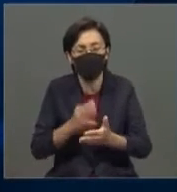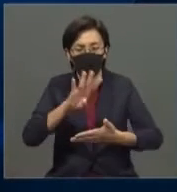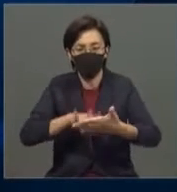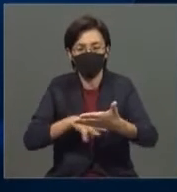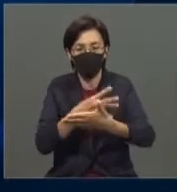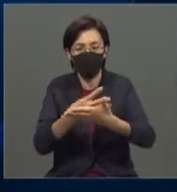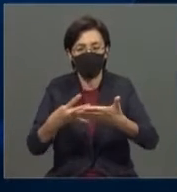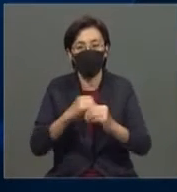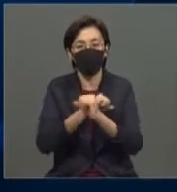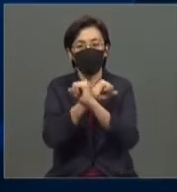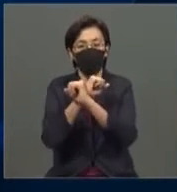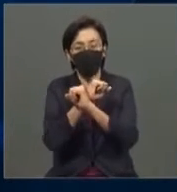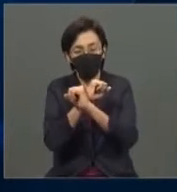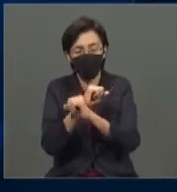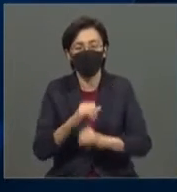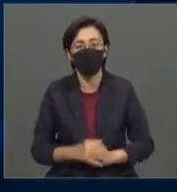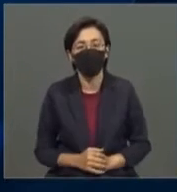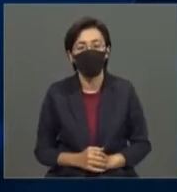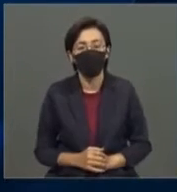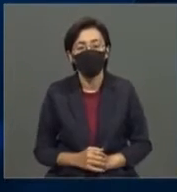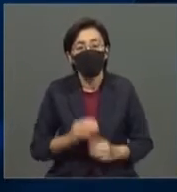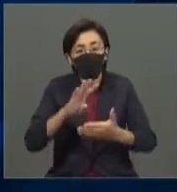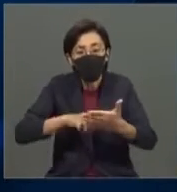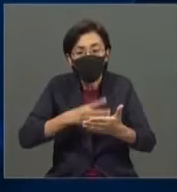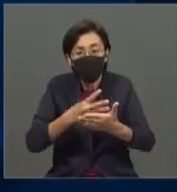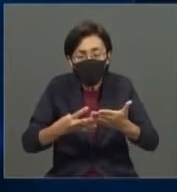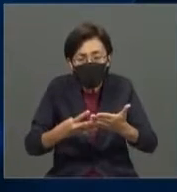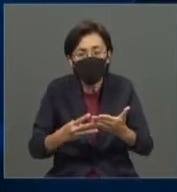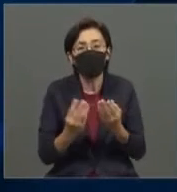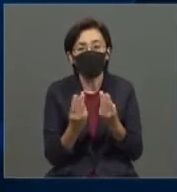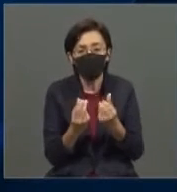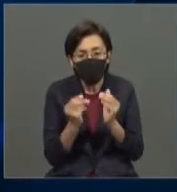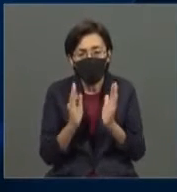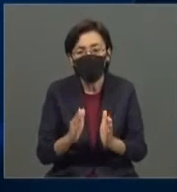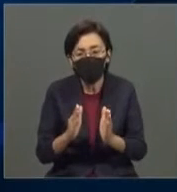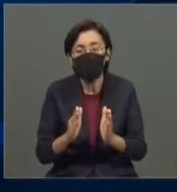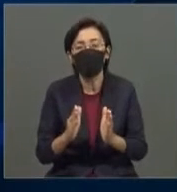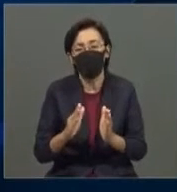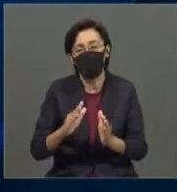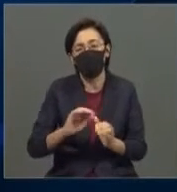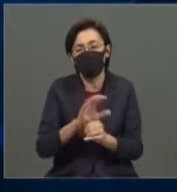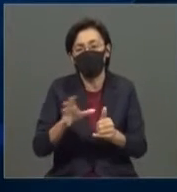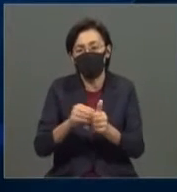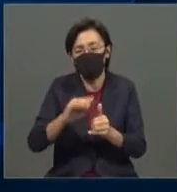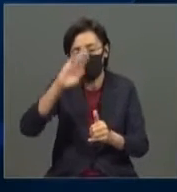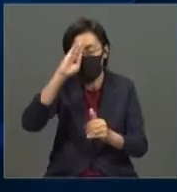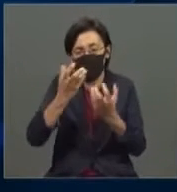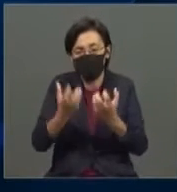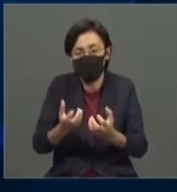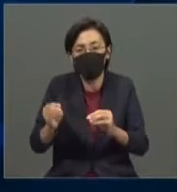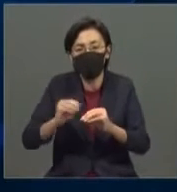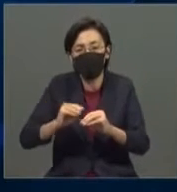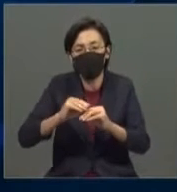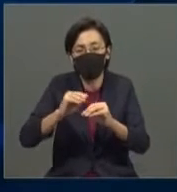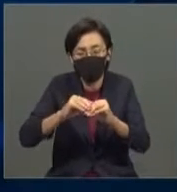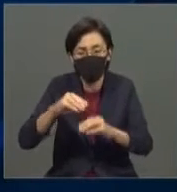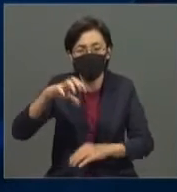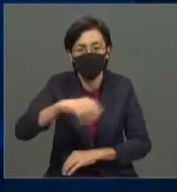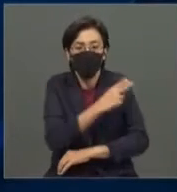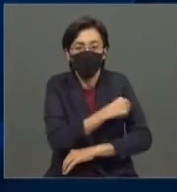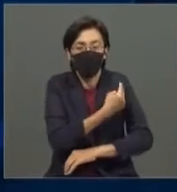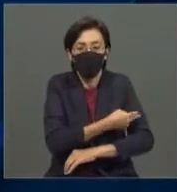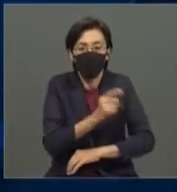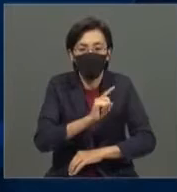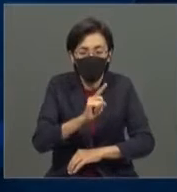แผนรับมือนะครับแนวโน้มของตัวเลขที่เพิ่มขึ้นในช่วงนี้นะครับทั้งโรงพยาบาลที่เพิ่มเติมขึ้นมาไม่ว่าจะเป็น